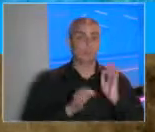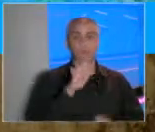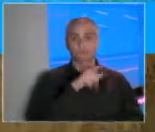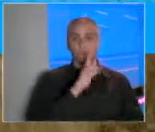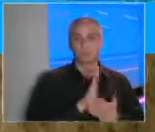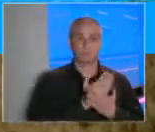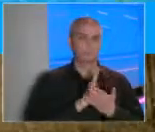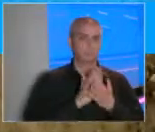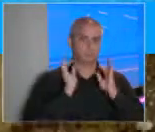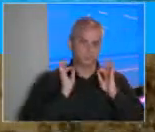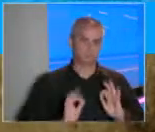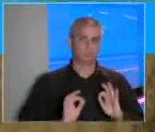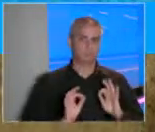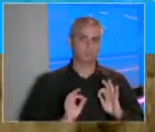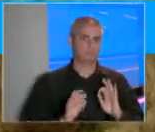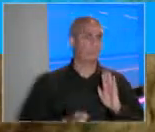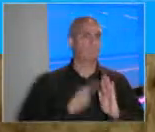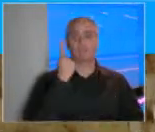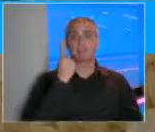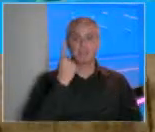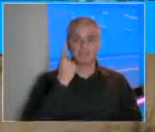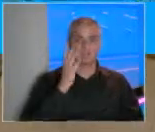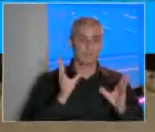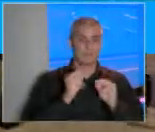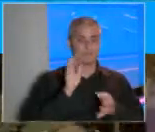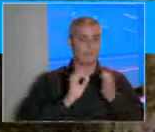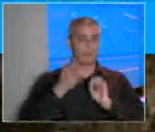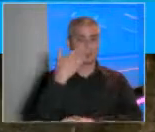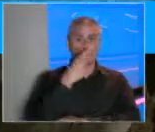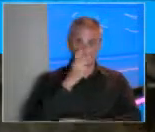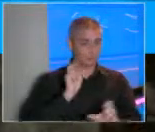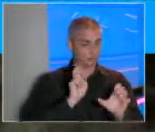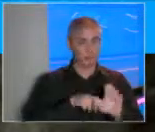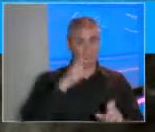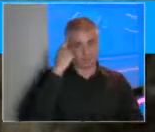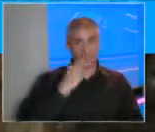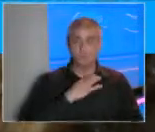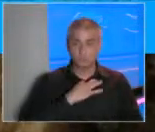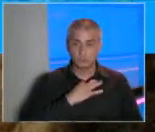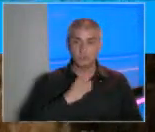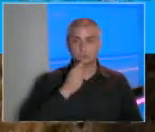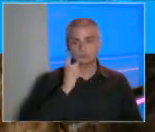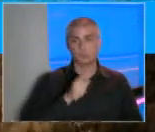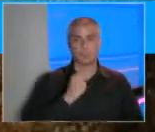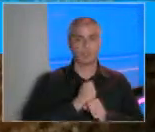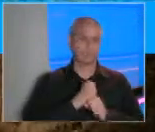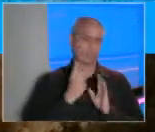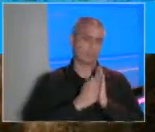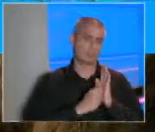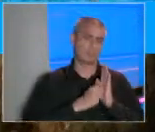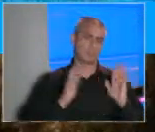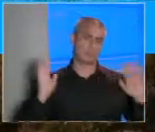המחוזי פסק באופן גורף ותקדימי מאוד, יחד עם פרקליטות המדינה שהצטרפה לעמדתנו, שבעצם צריך להכיל פה את תקנת